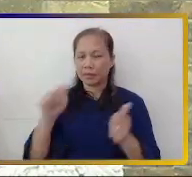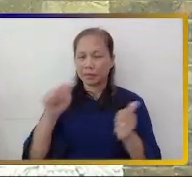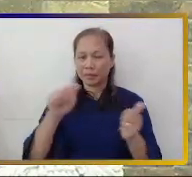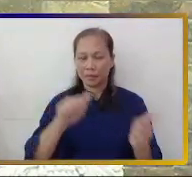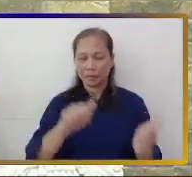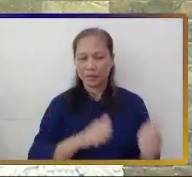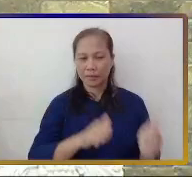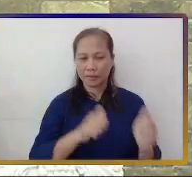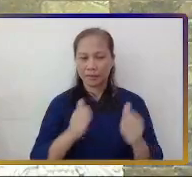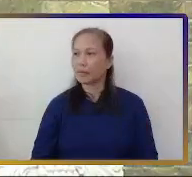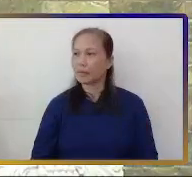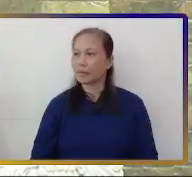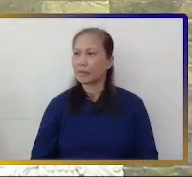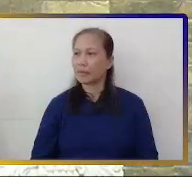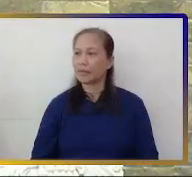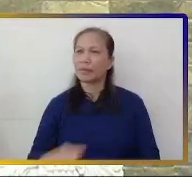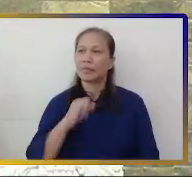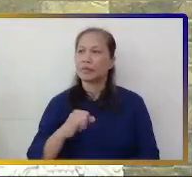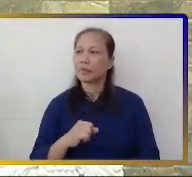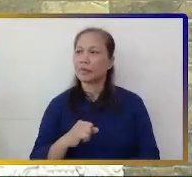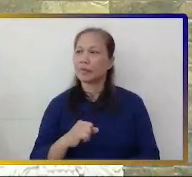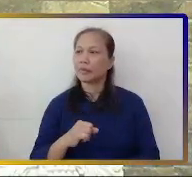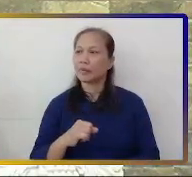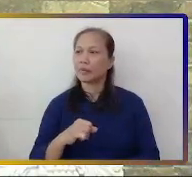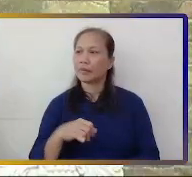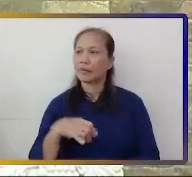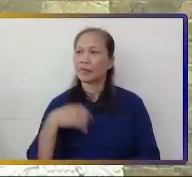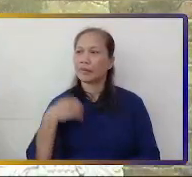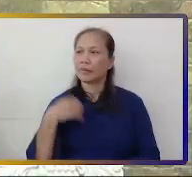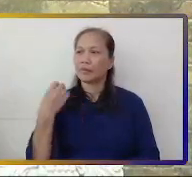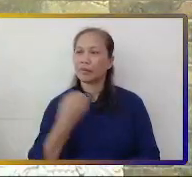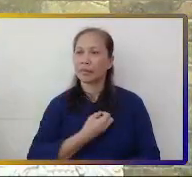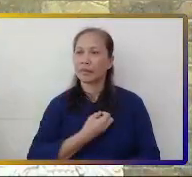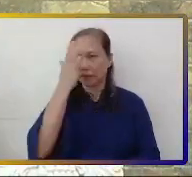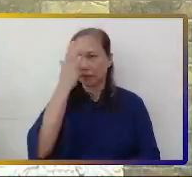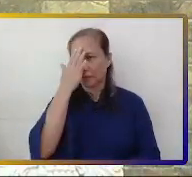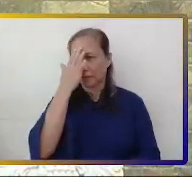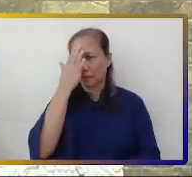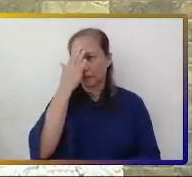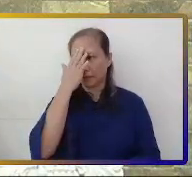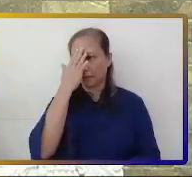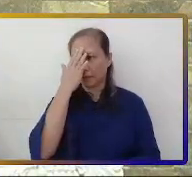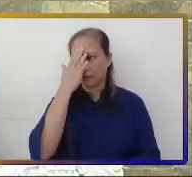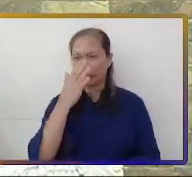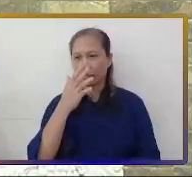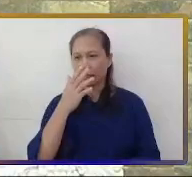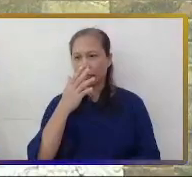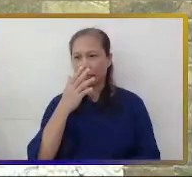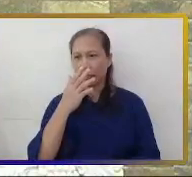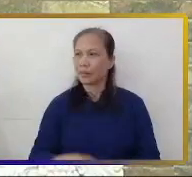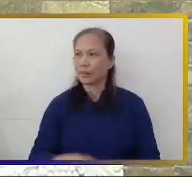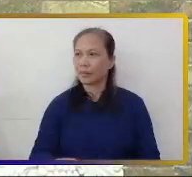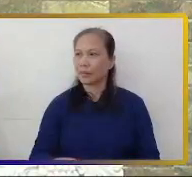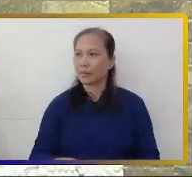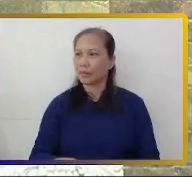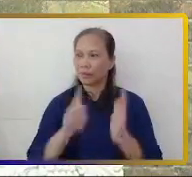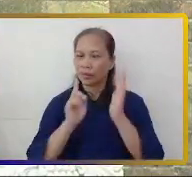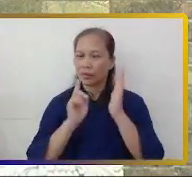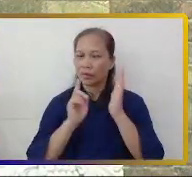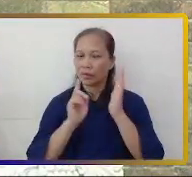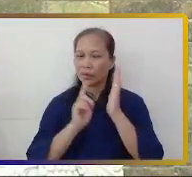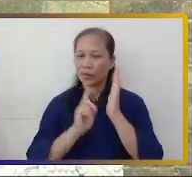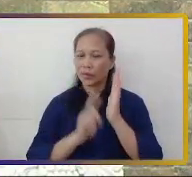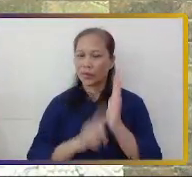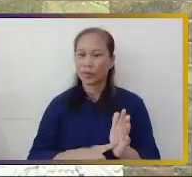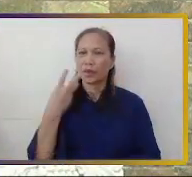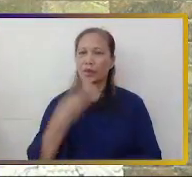Bakit it is Ito po yung pagkakakilanlan ito yung public na pagpapakila tao